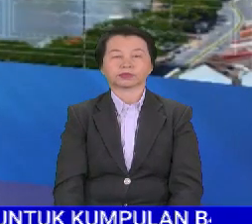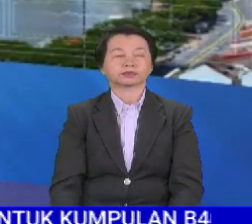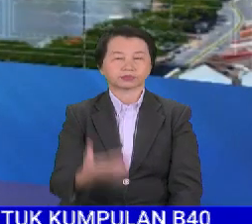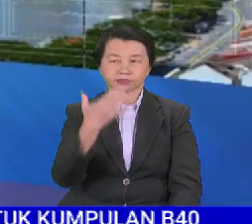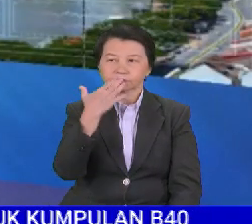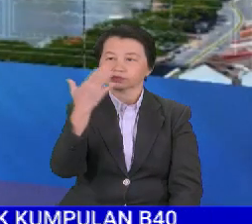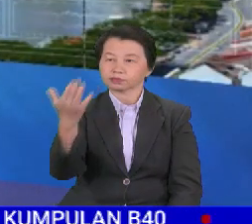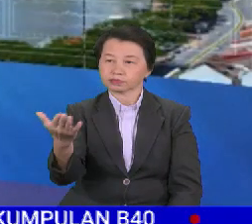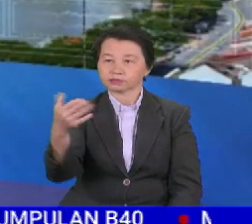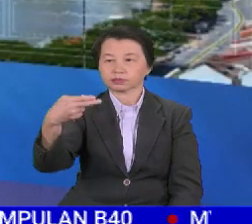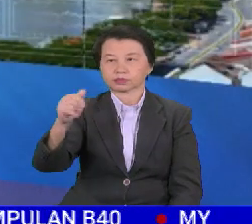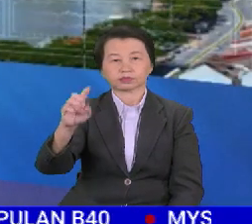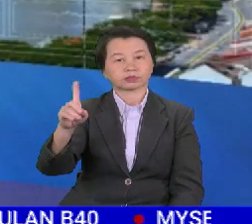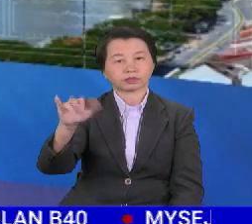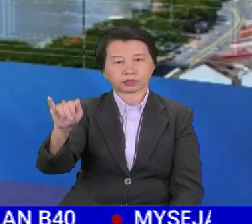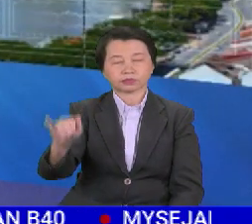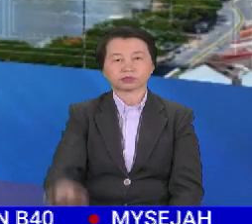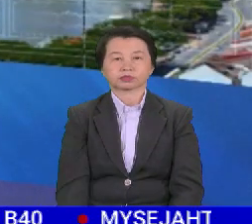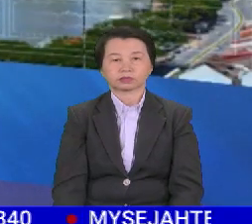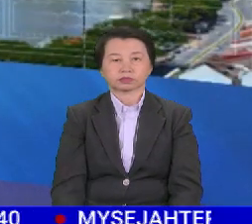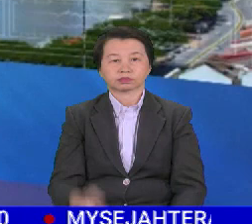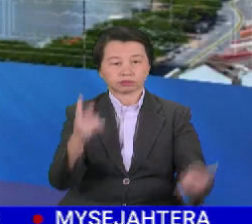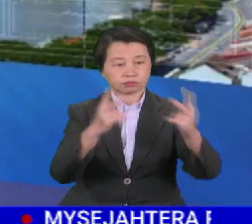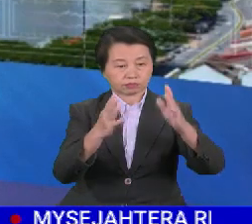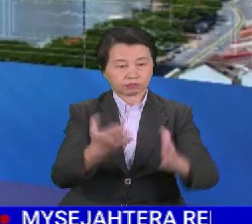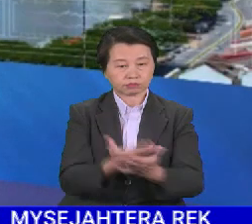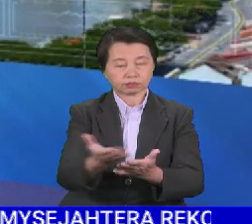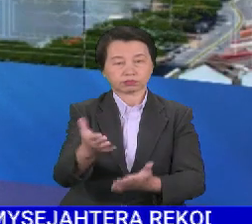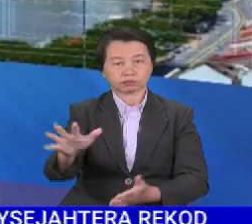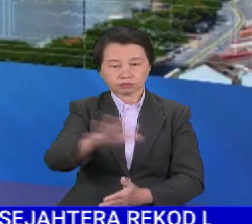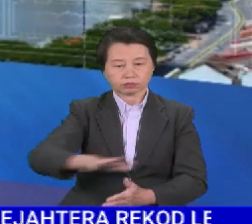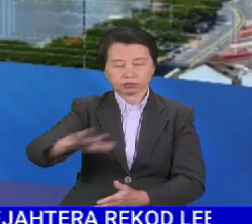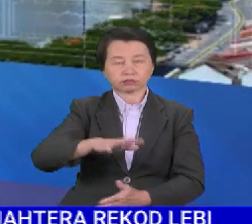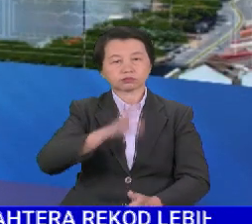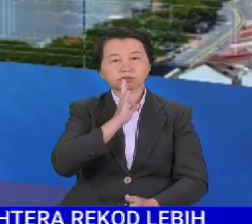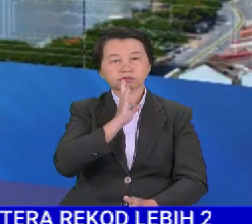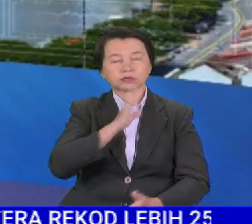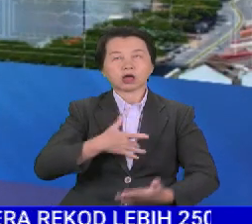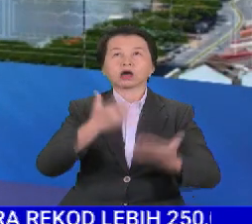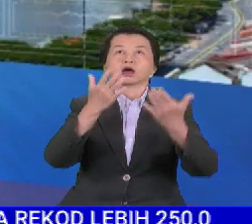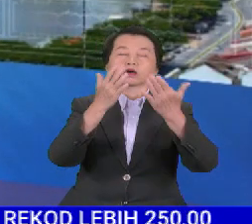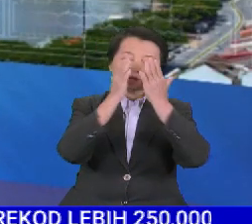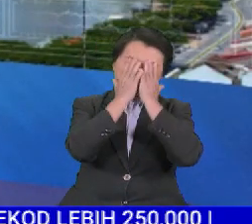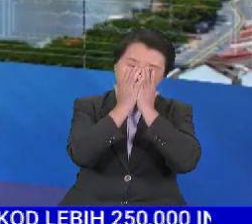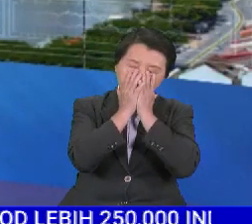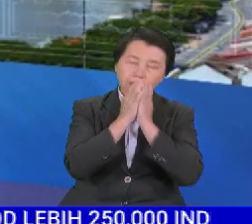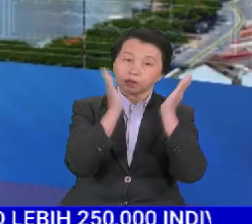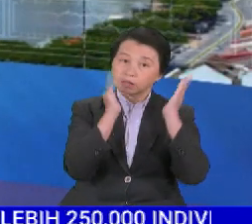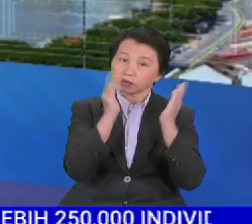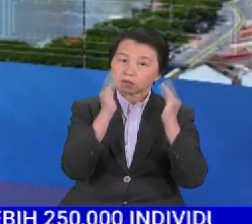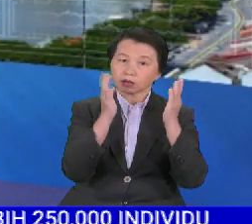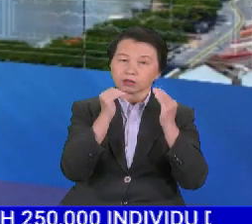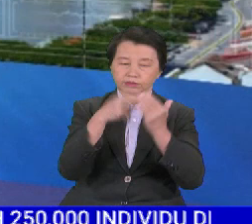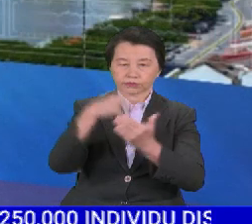Baik, terima kasih Hadi. Sementara itu, pengunjung yang ditemui pemberita rata-rata menzahirkan rasa syukur dan berharap